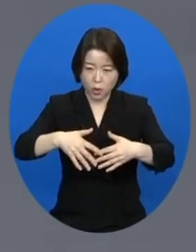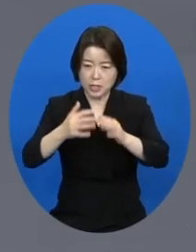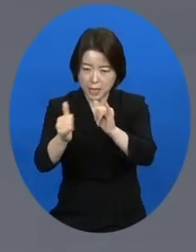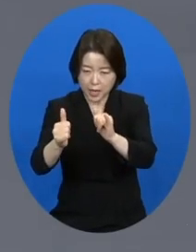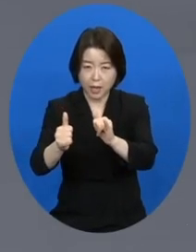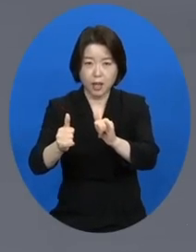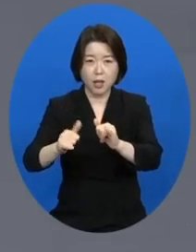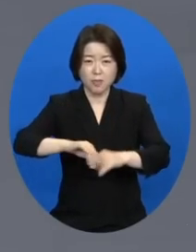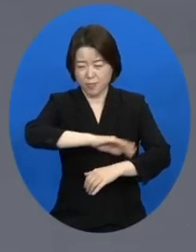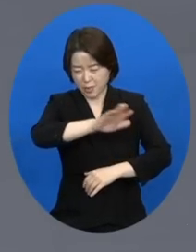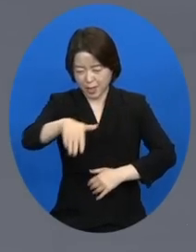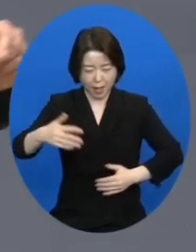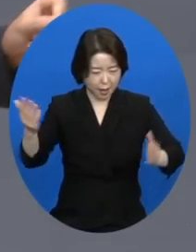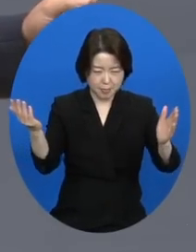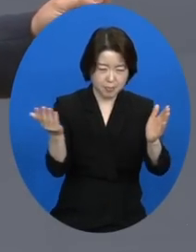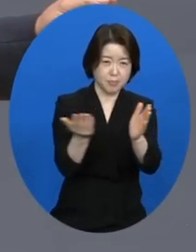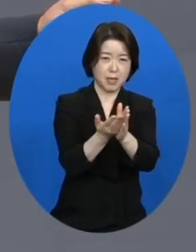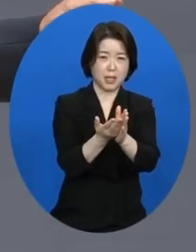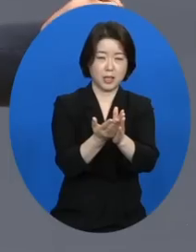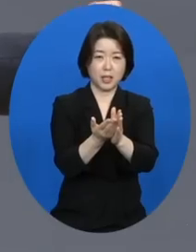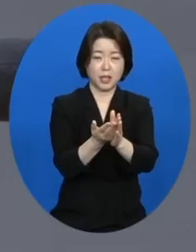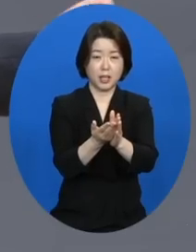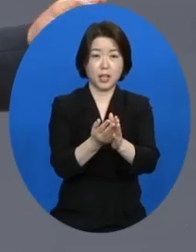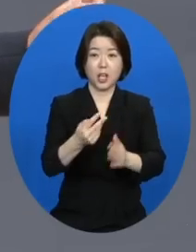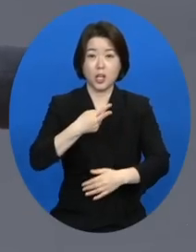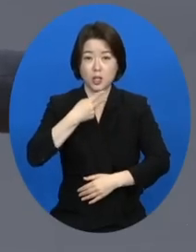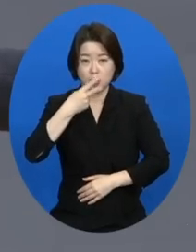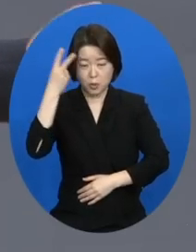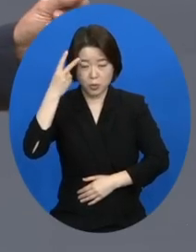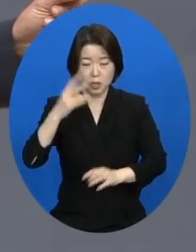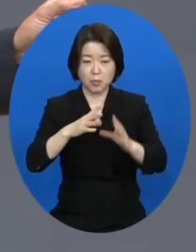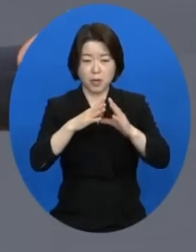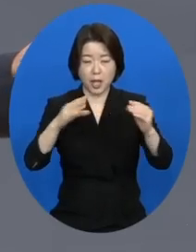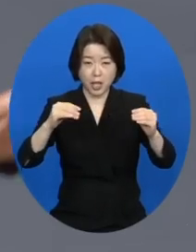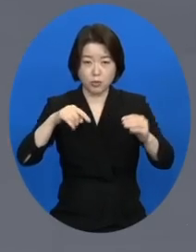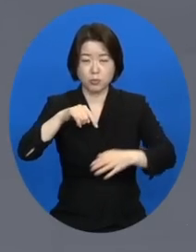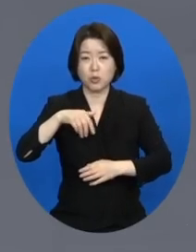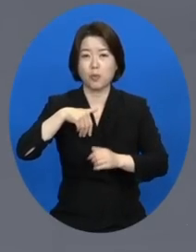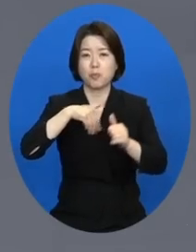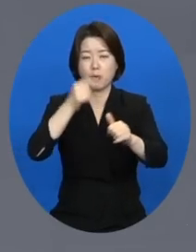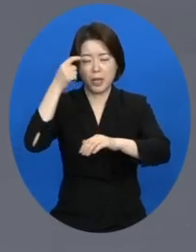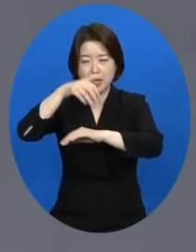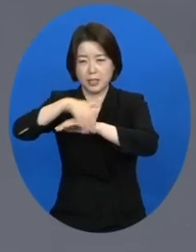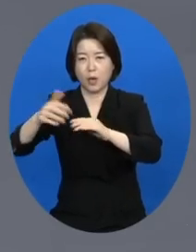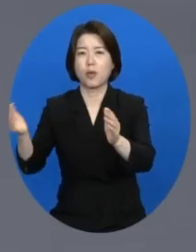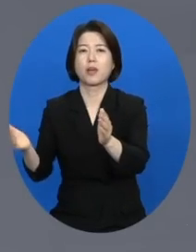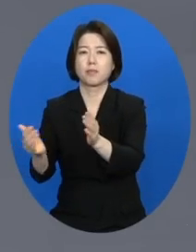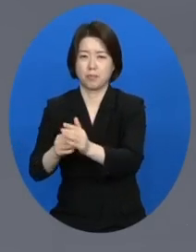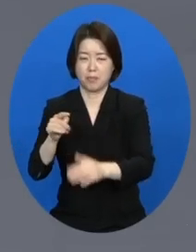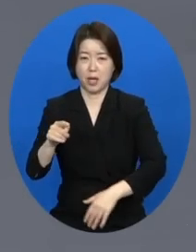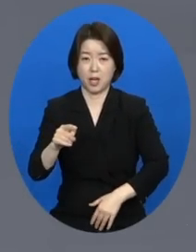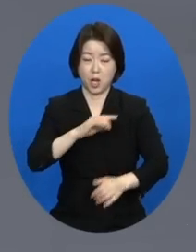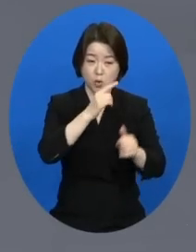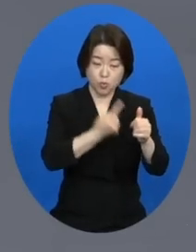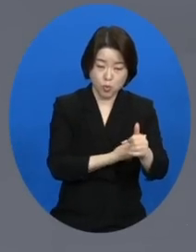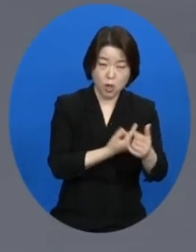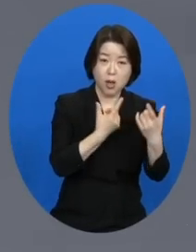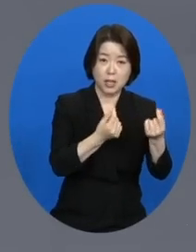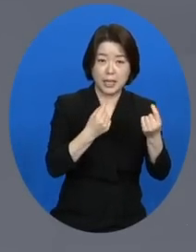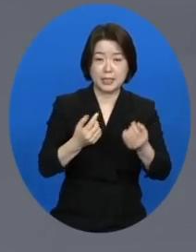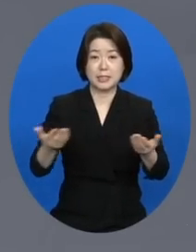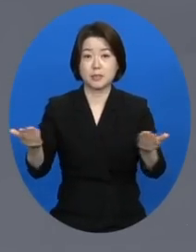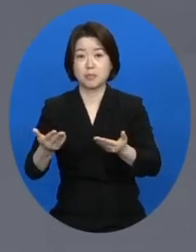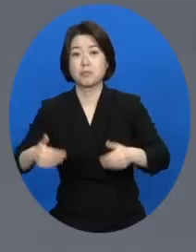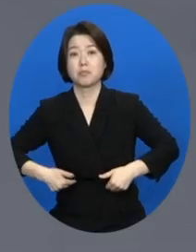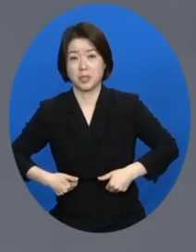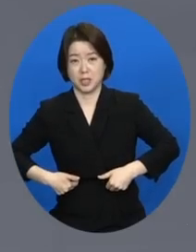하나님께서는 요셉을 애굽으로 보내시기로 하셨던 것이죠. 이거는 우연을 가장한 필연이고 이것을 신학적인